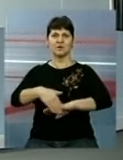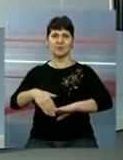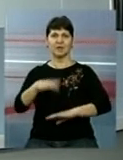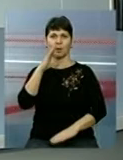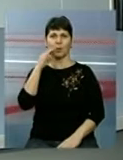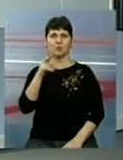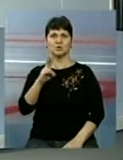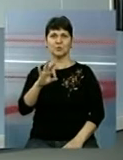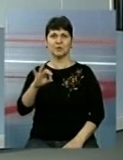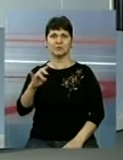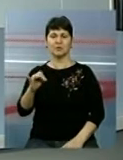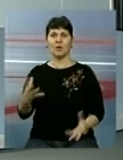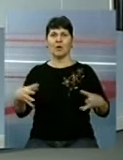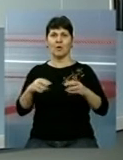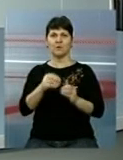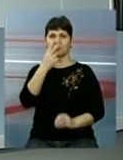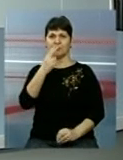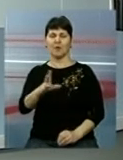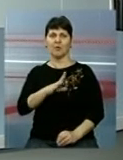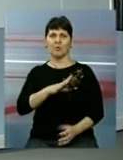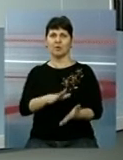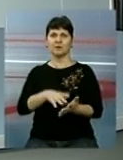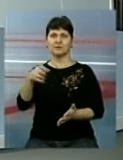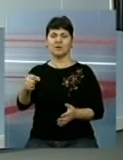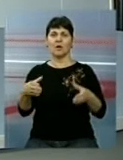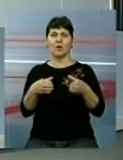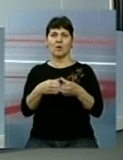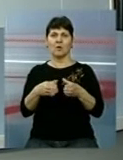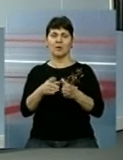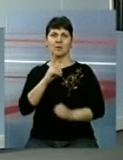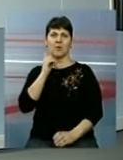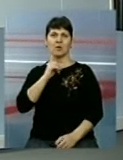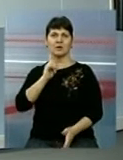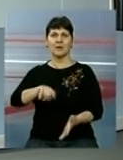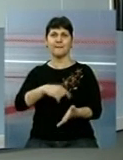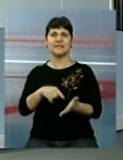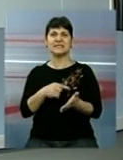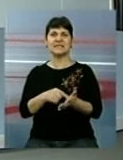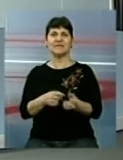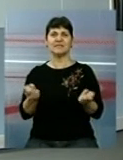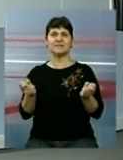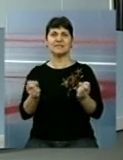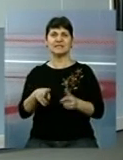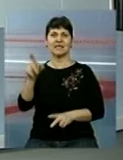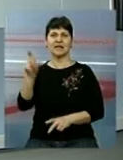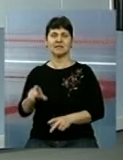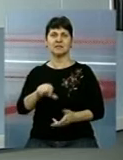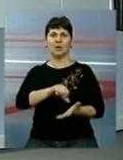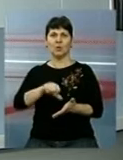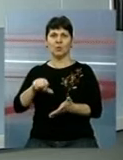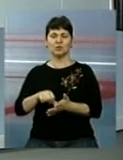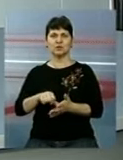Коцюбинського. Комплексне бачення». Також було подано команду у категорії «Молодий місцевий спеціаліст», в якій візьмуть участь